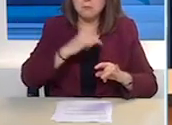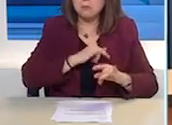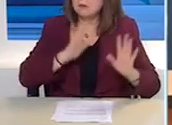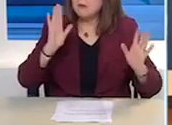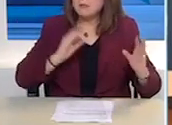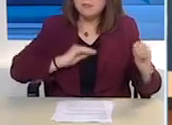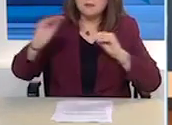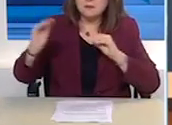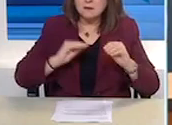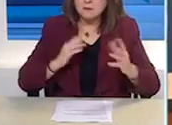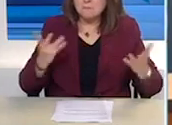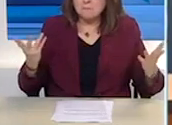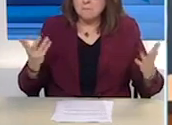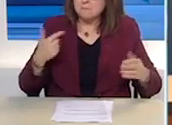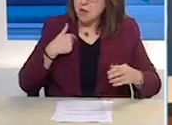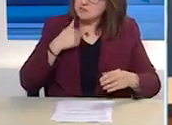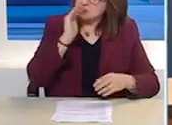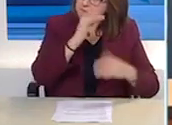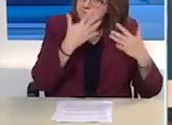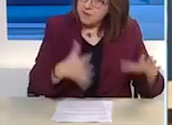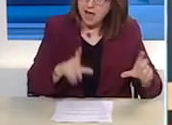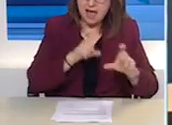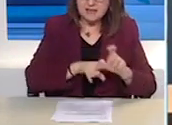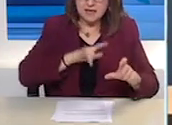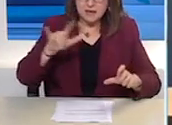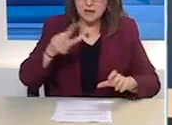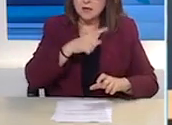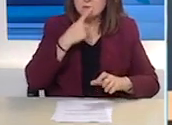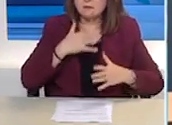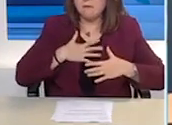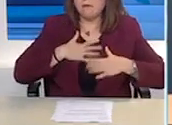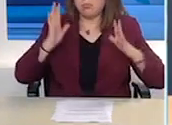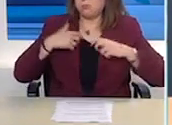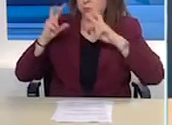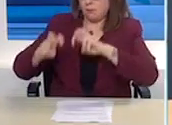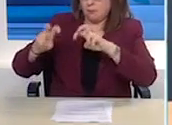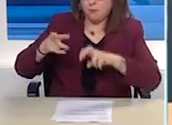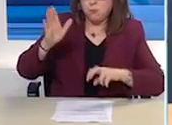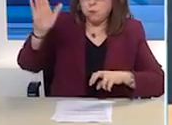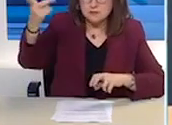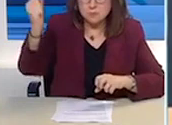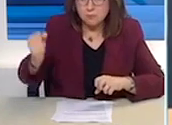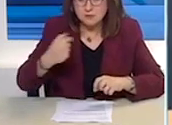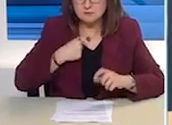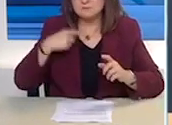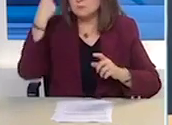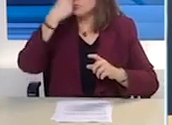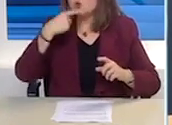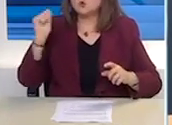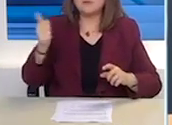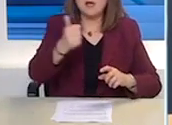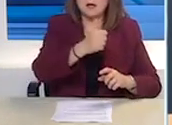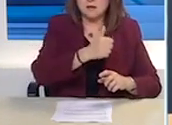προσωπικά δεδομένα των επιβατών. Προτίθεται να κάνει κάτι η πολιτική προστασία για το θέμα αυτό? Δεν την επιβεβαιώνω αυτή την πληροφόρηση. Το